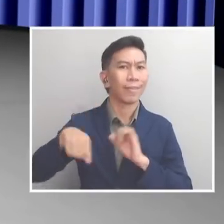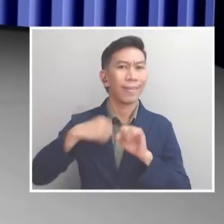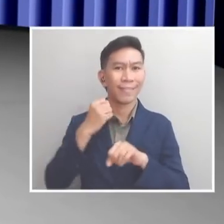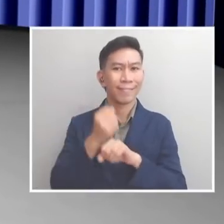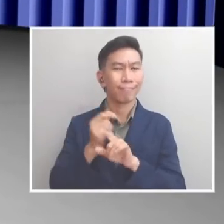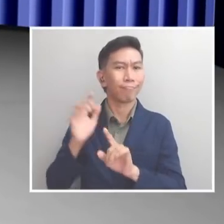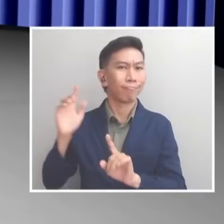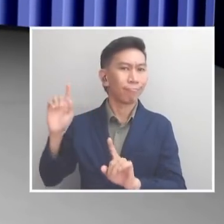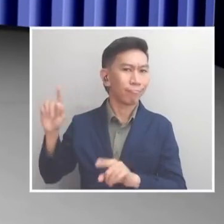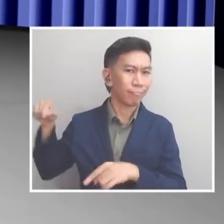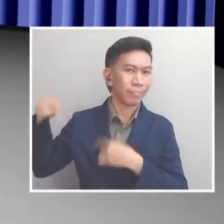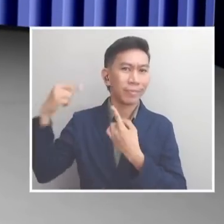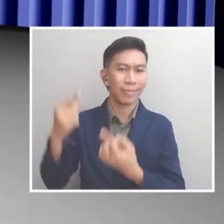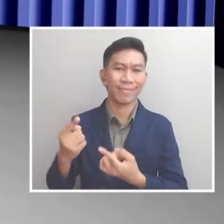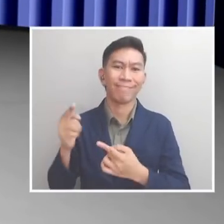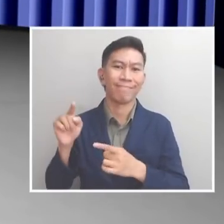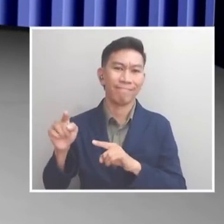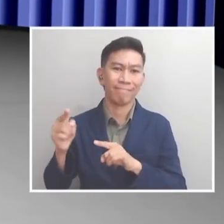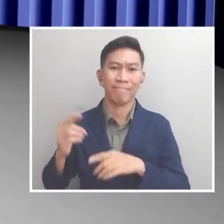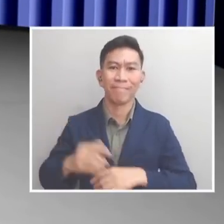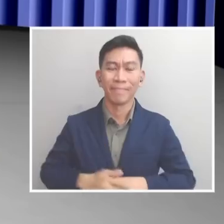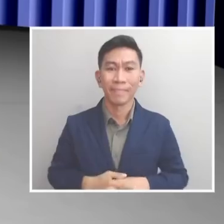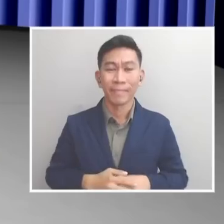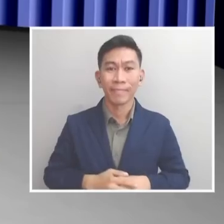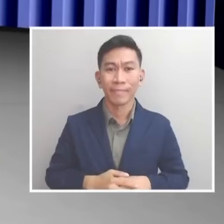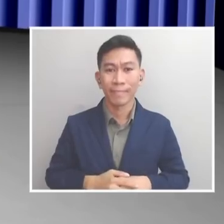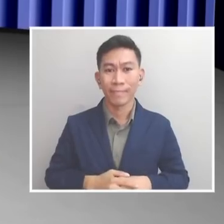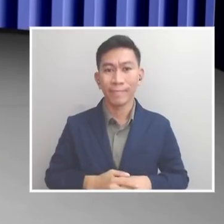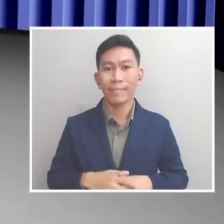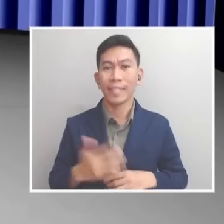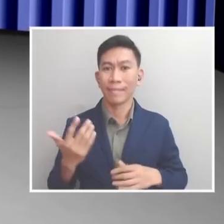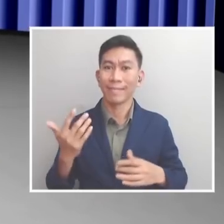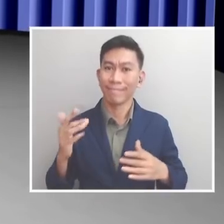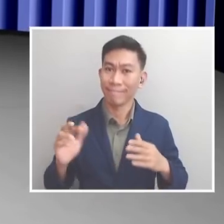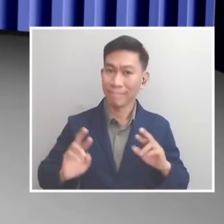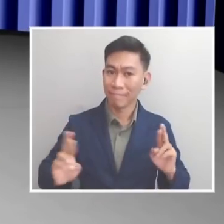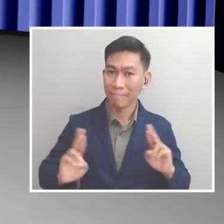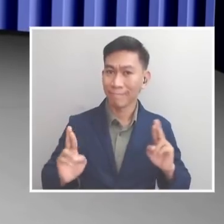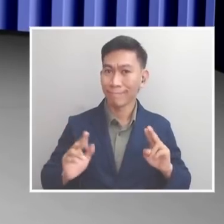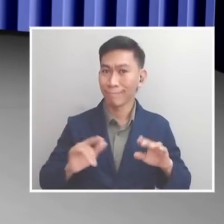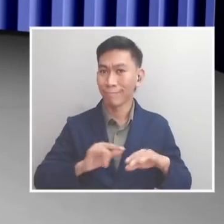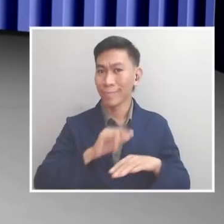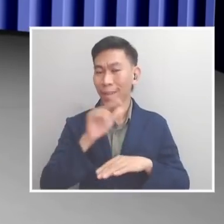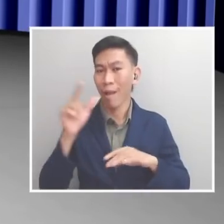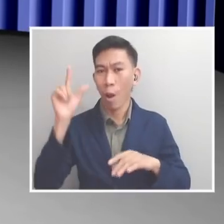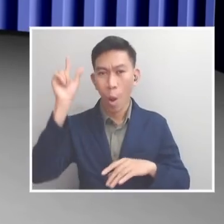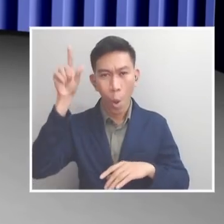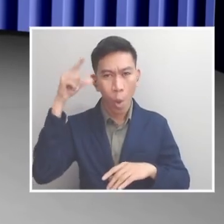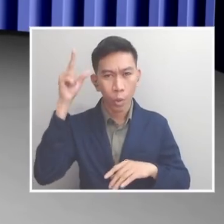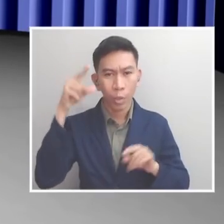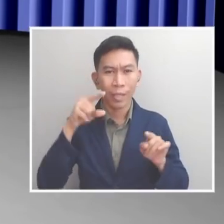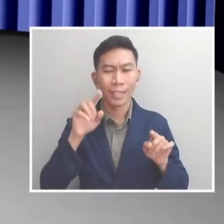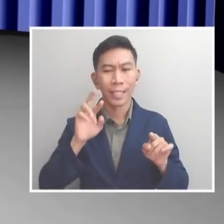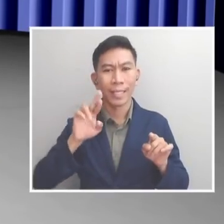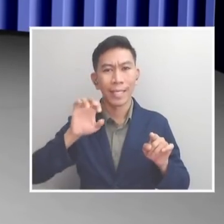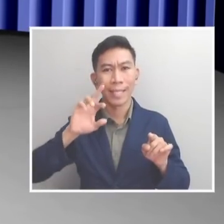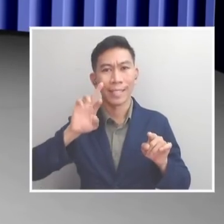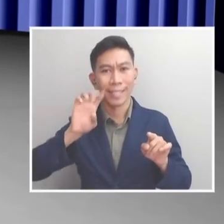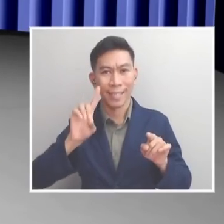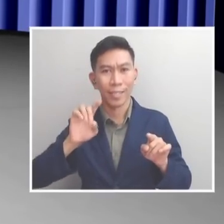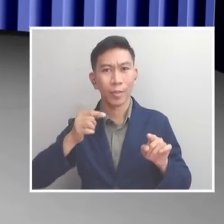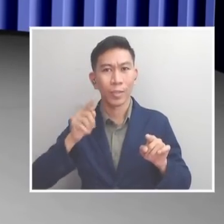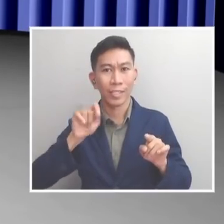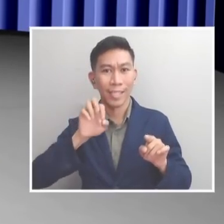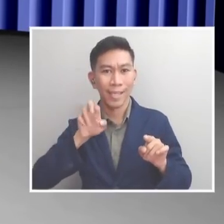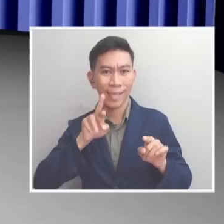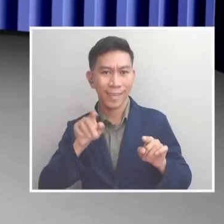Samantala, ready nang magpasaya sa mga kababayan sa London ang bida ng The Iron Heart na si Richard Gutierrez. Nagpapatrol,